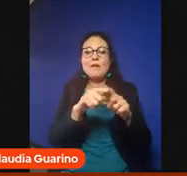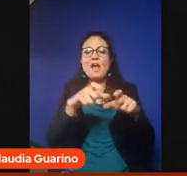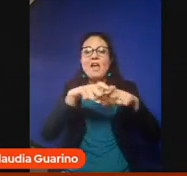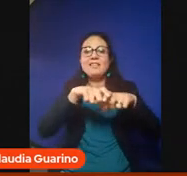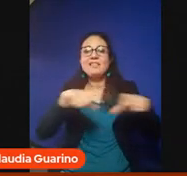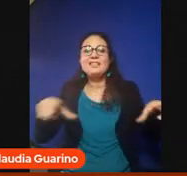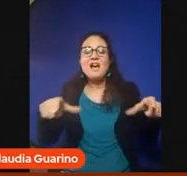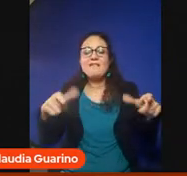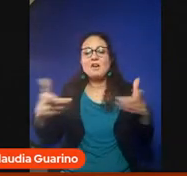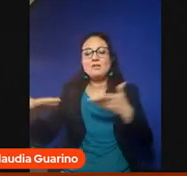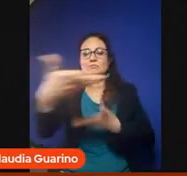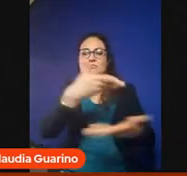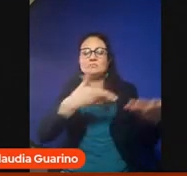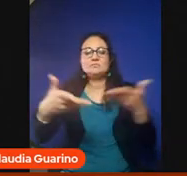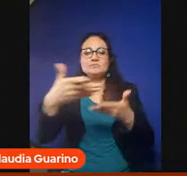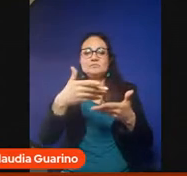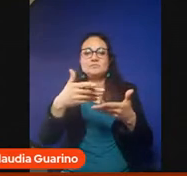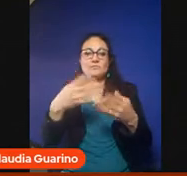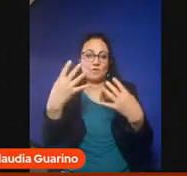organizzate.